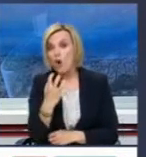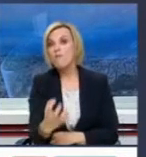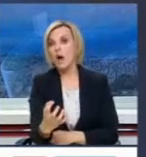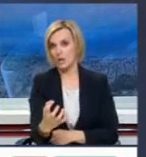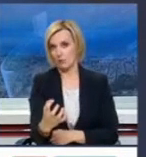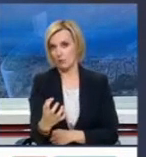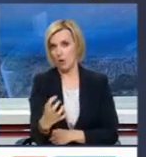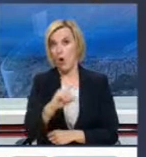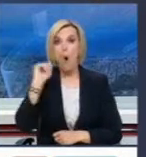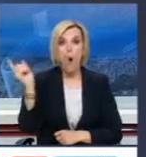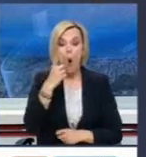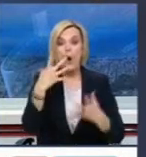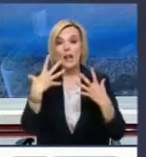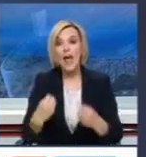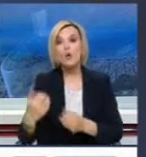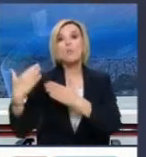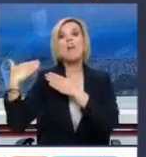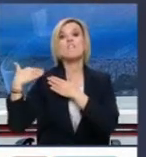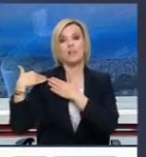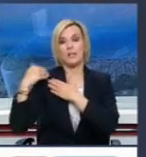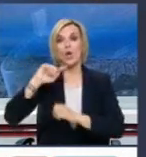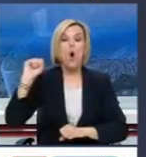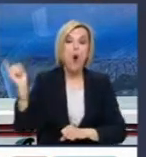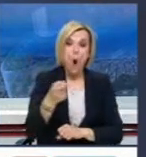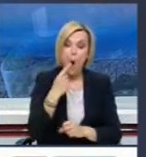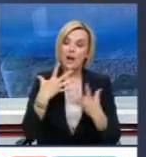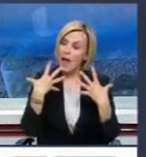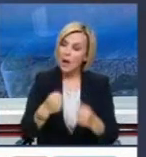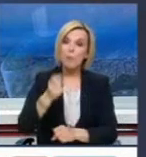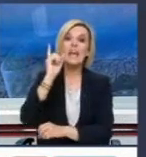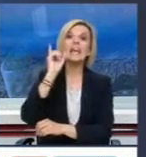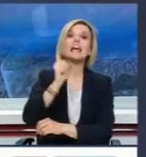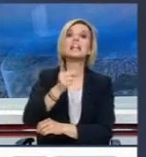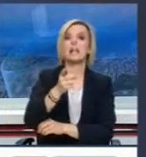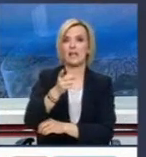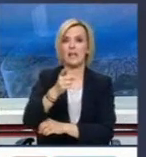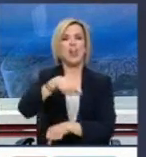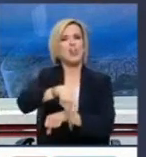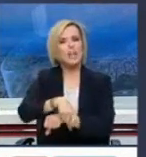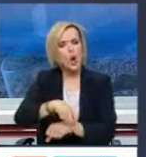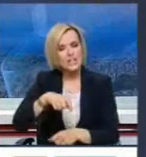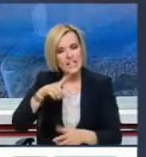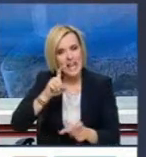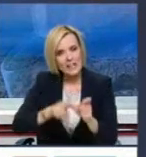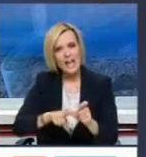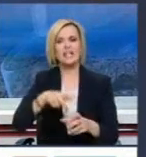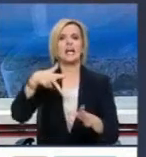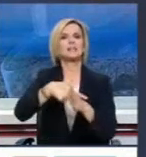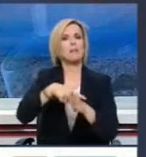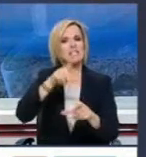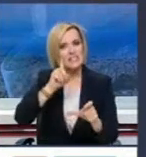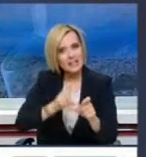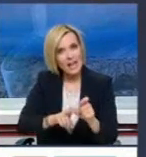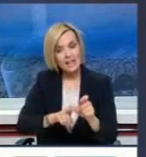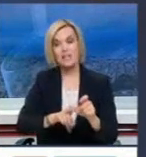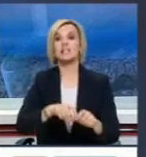κλάδο που αναφέρομαι και οι τράπεζες και οι εταιρείες διαχείρισης και οι πρακτικές και οι δικηγορικές εταιρείες που αναλαμβάνουν το ύπαρξη χρεών. Σε